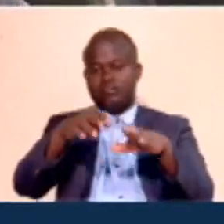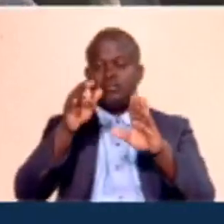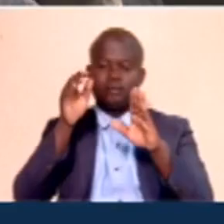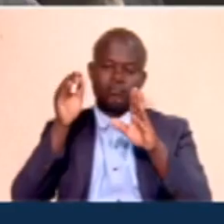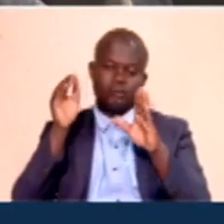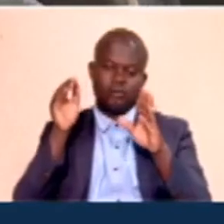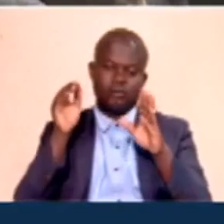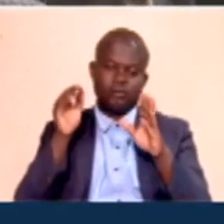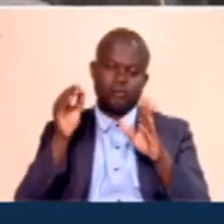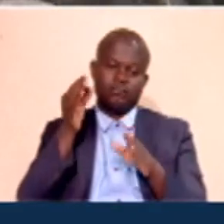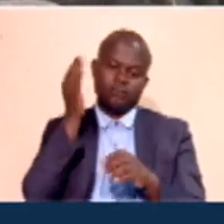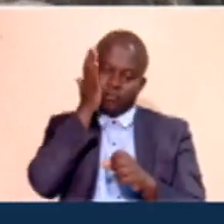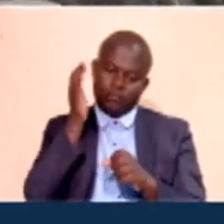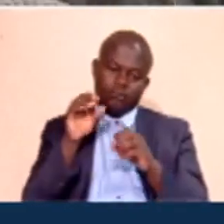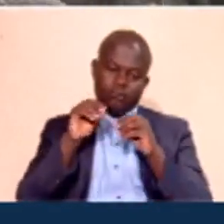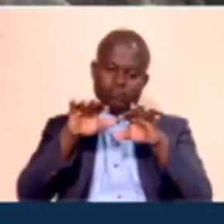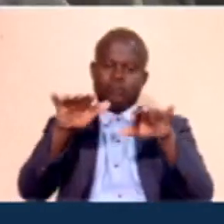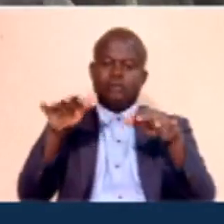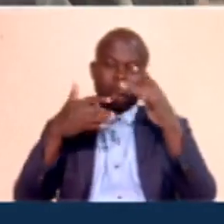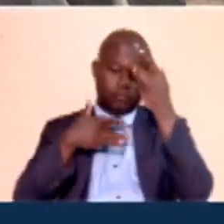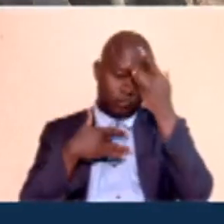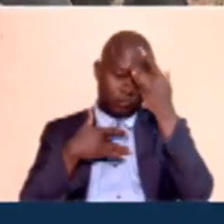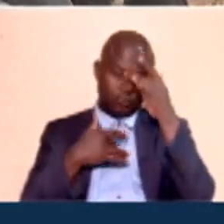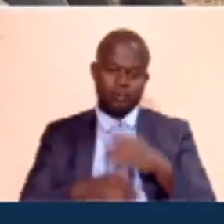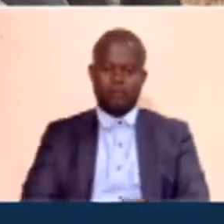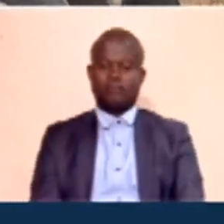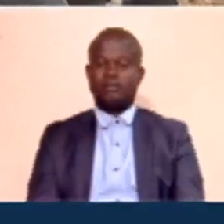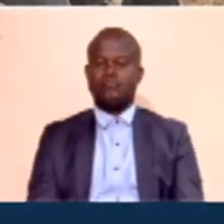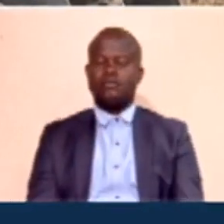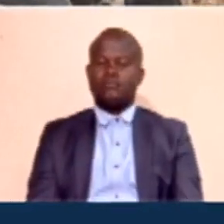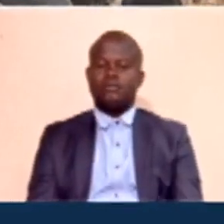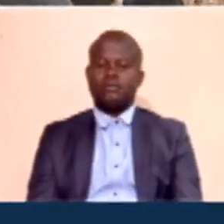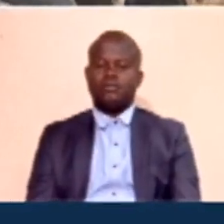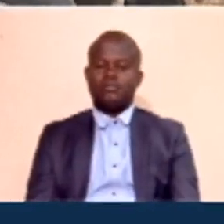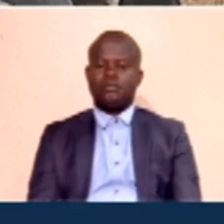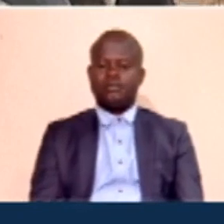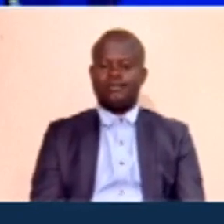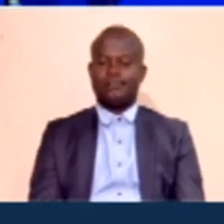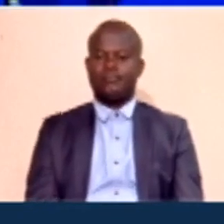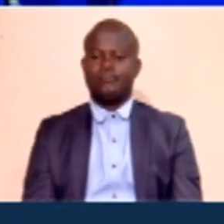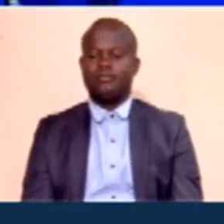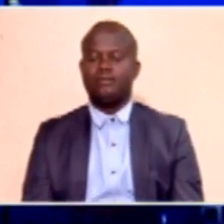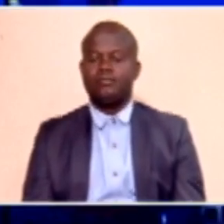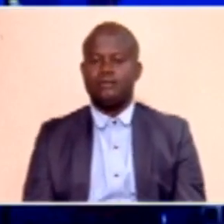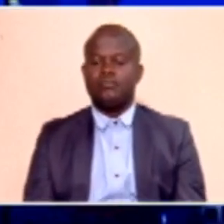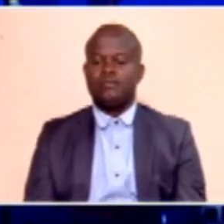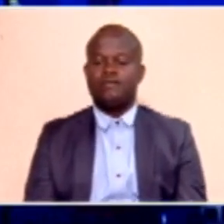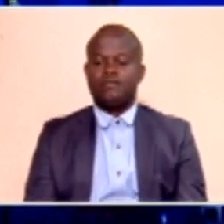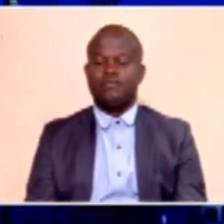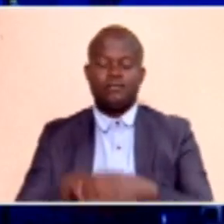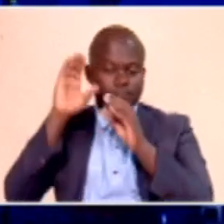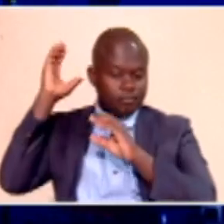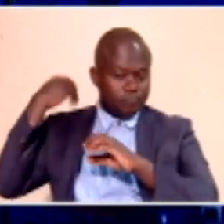n'amasazi akwirakwiza udukoko dutera indwara. Jean-Claude Mutuyezu, i Kigali. Reka aya